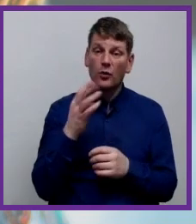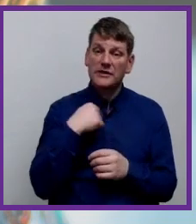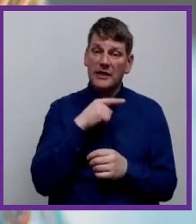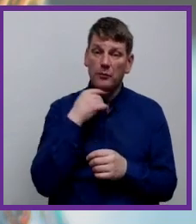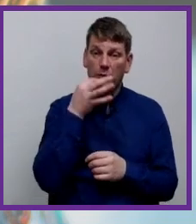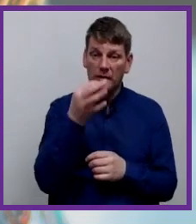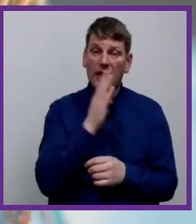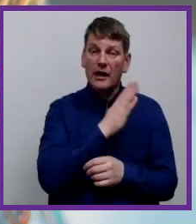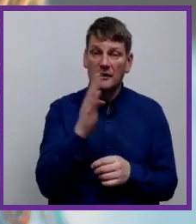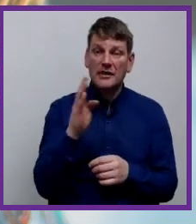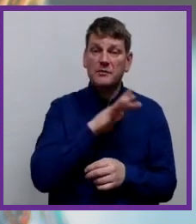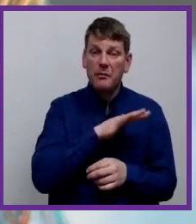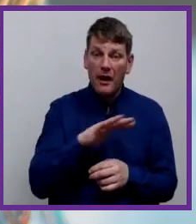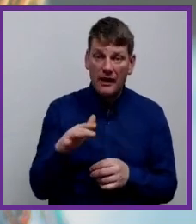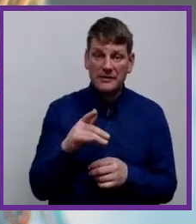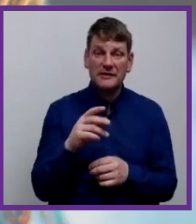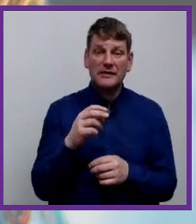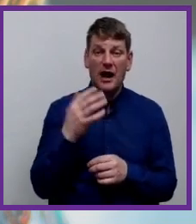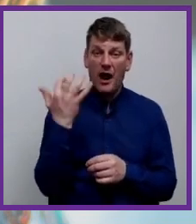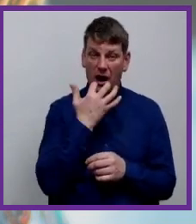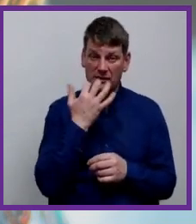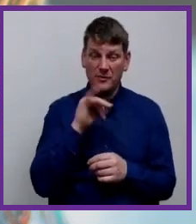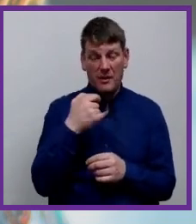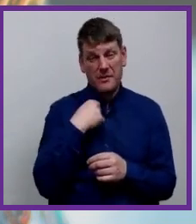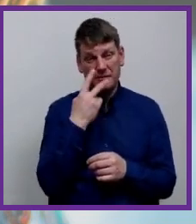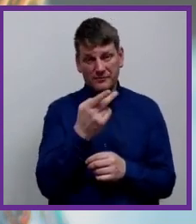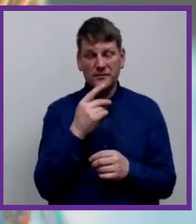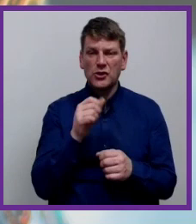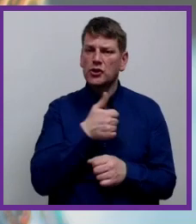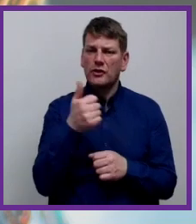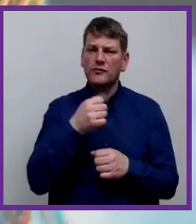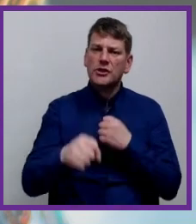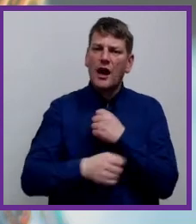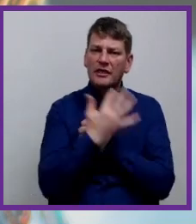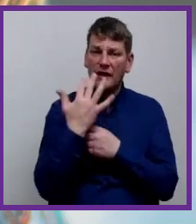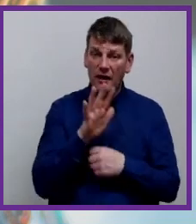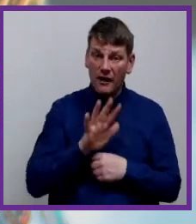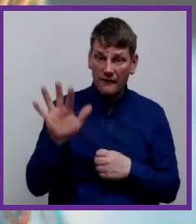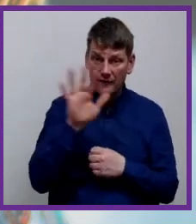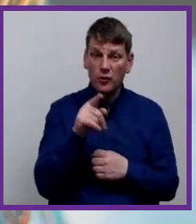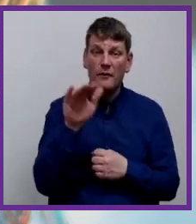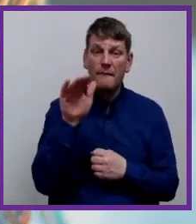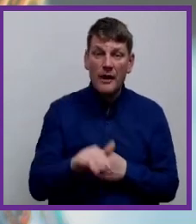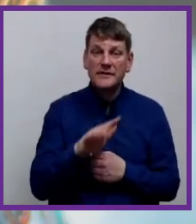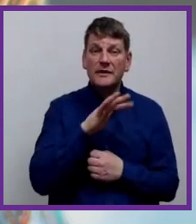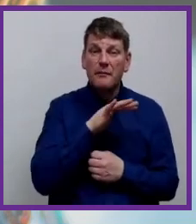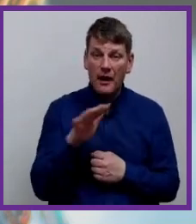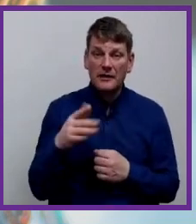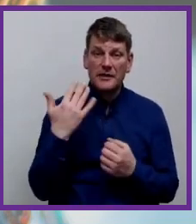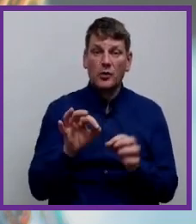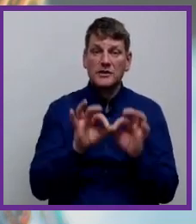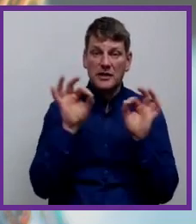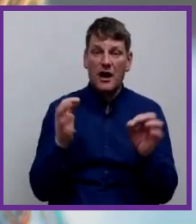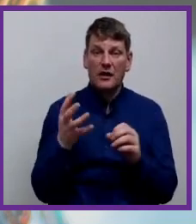katrs bērns ārzemēs, ja mēs esam, ir sevišķi Skandināvijā, kur mazi bērni jau sākot